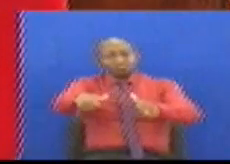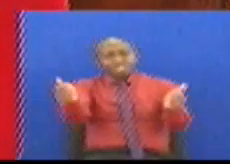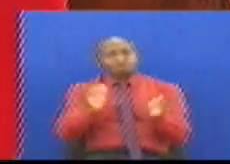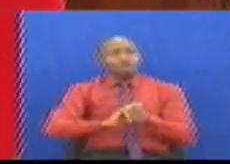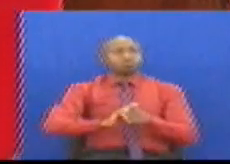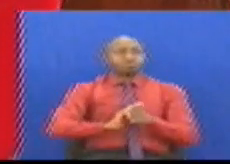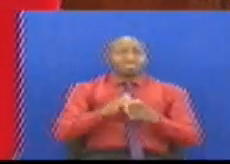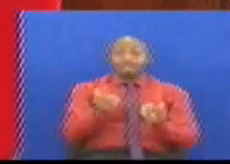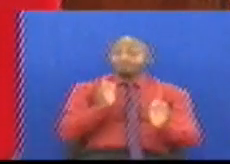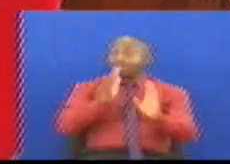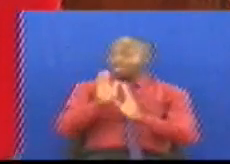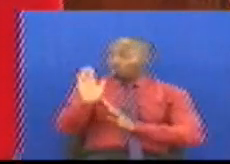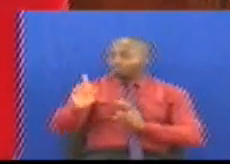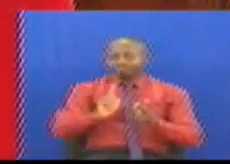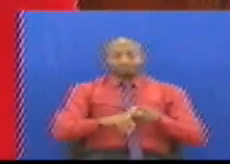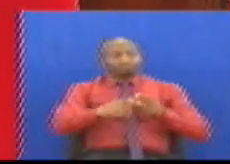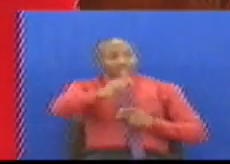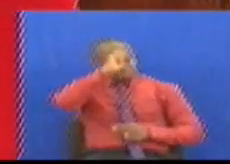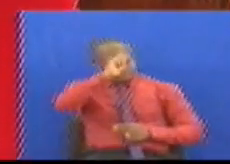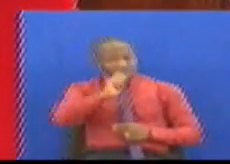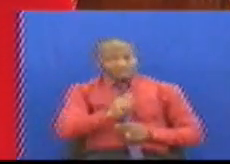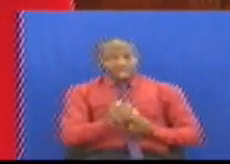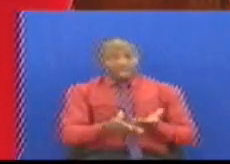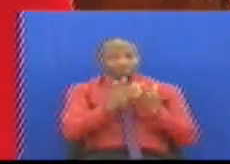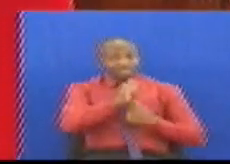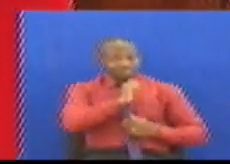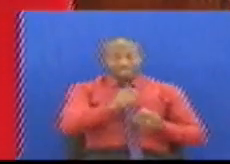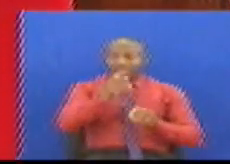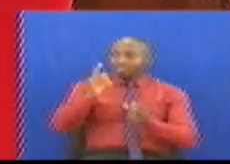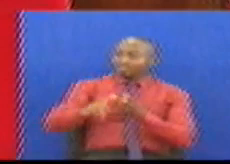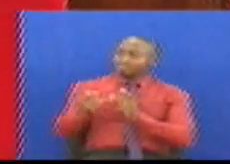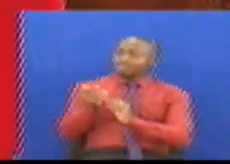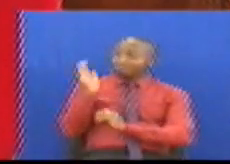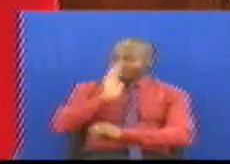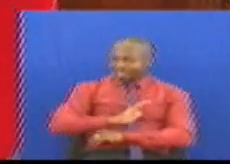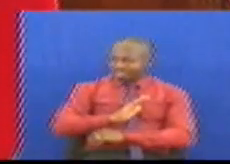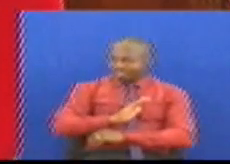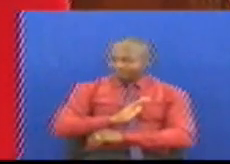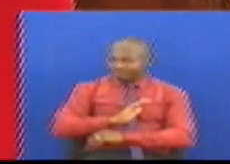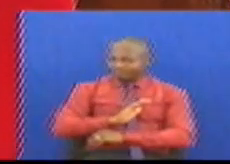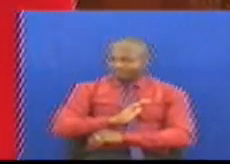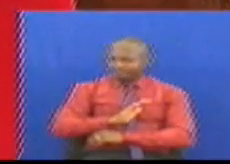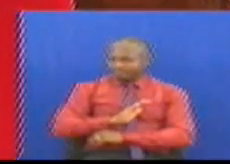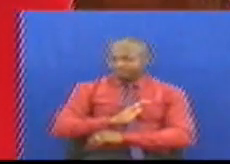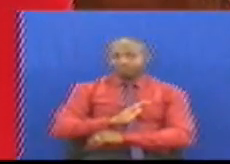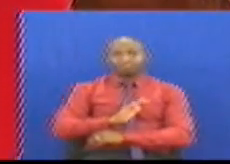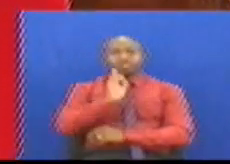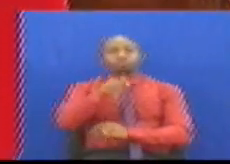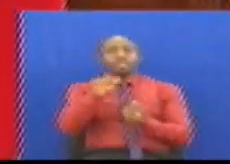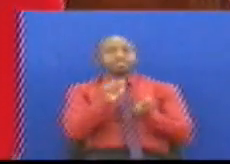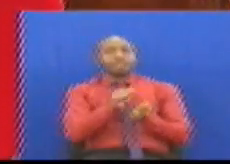walikuwa wamekusudiwa. Mheshimiwa Naibu Spika, nilisema la mwisho, lakini nilimalizie tu kwamba kuna jambo